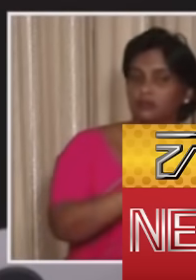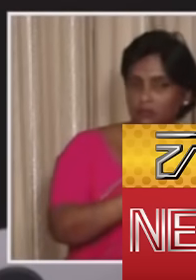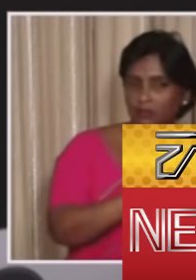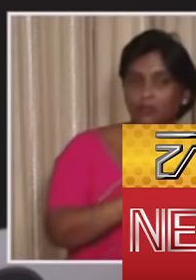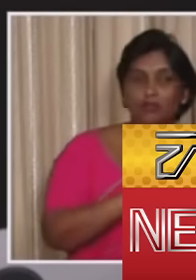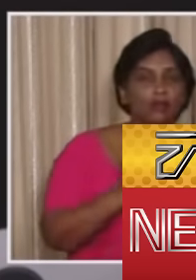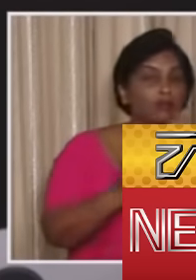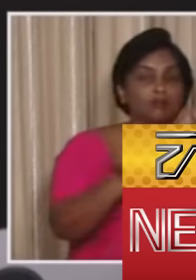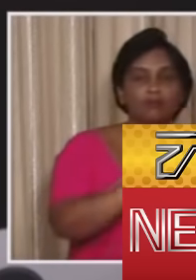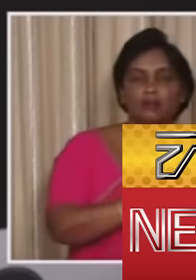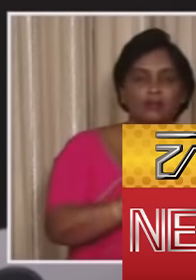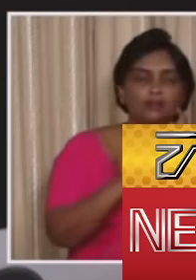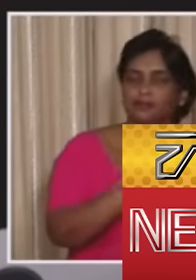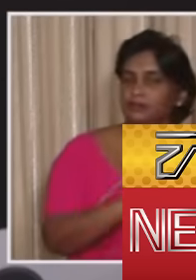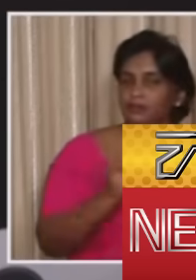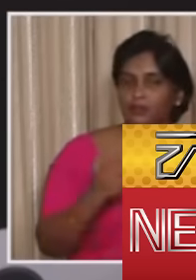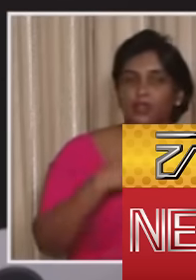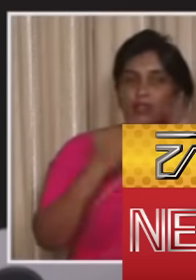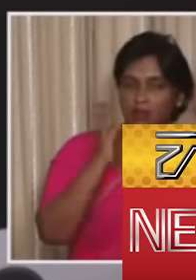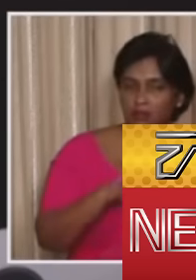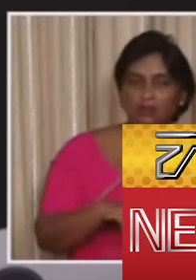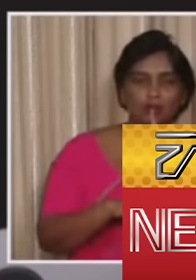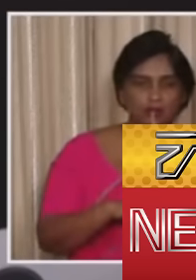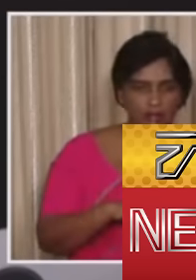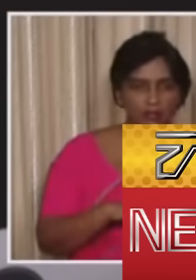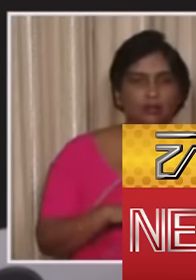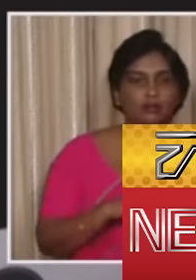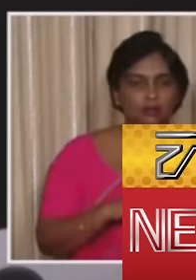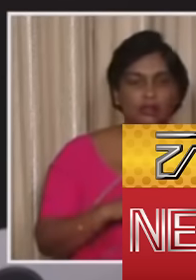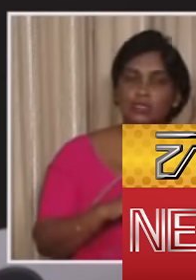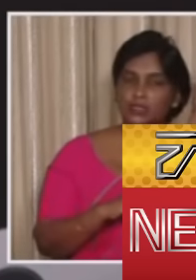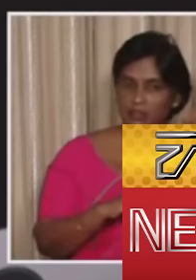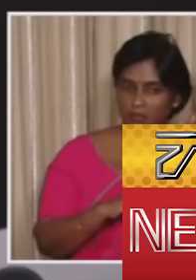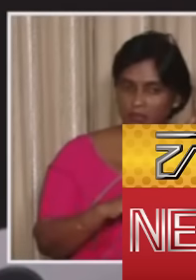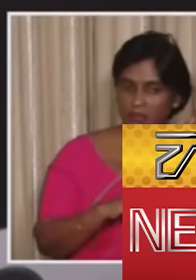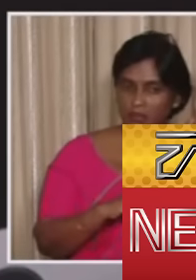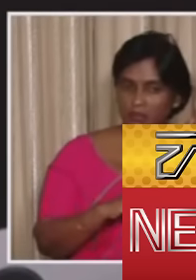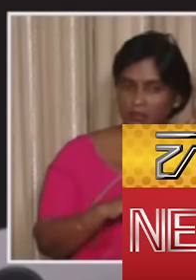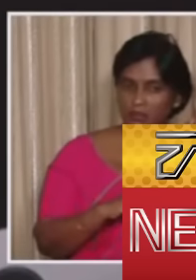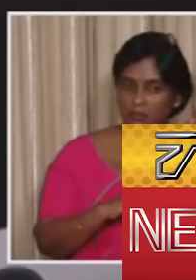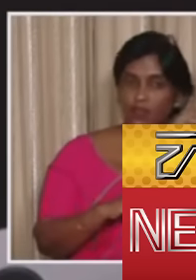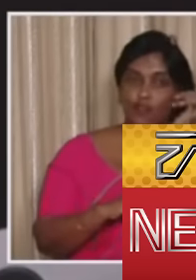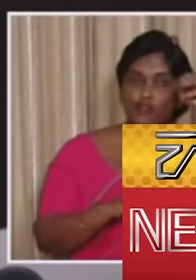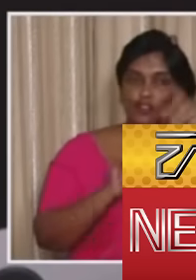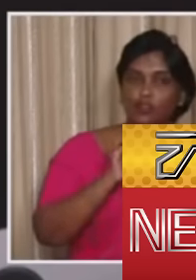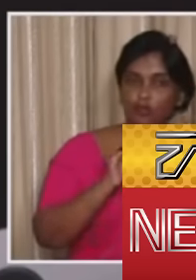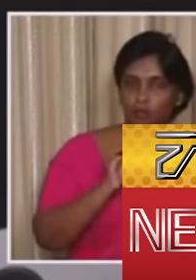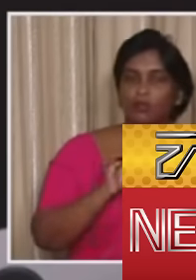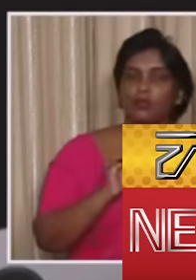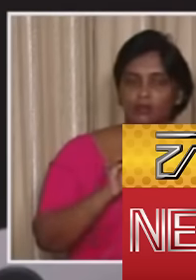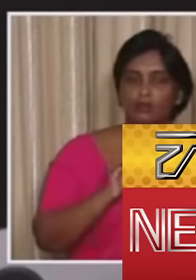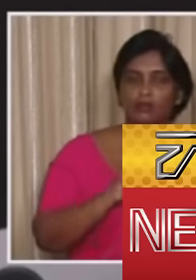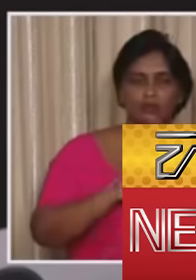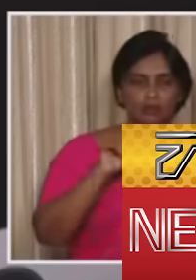එහෙම ආර්ථික දේහේ පරිවර්තනකට යන්නේ නැහැ. අවසන් වශයෙන් ගරු සභාපතිතුමනි, මා ඊයේ විදුලි බල මණ්ඩලයේ සමකාරු කරන පිළිබඳ